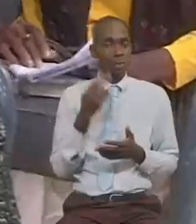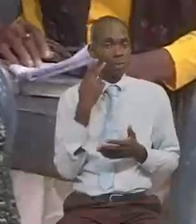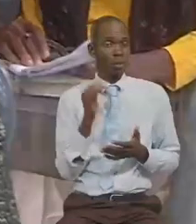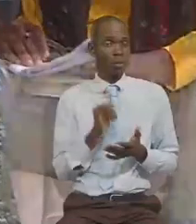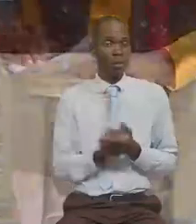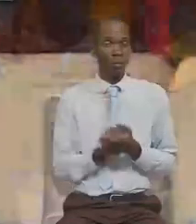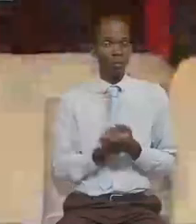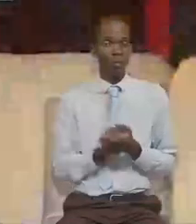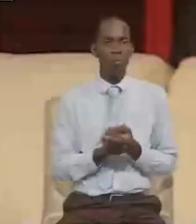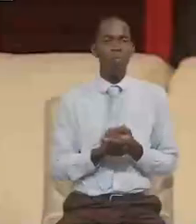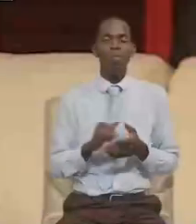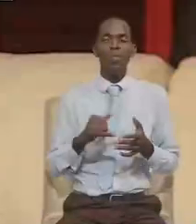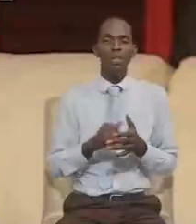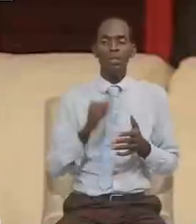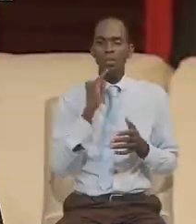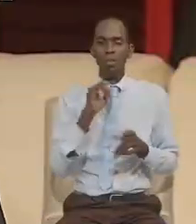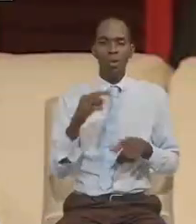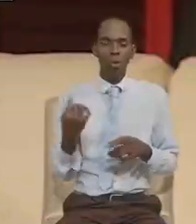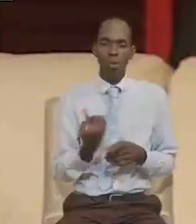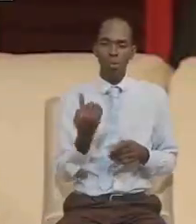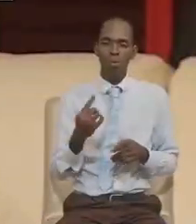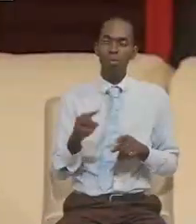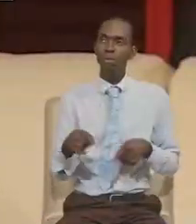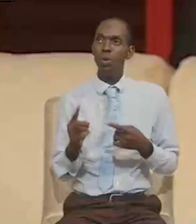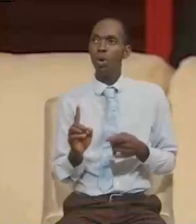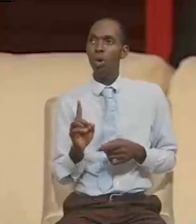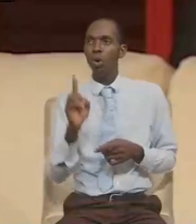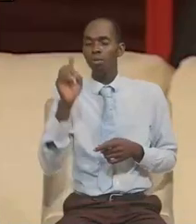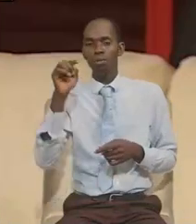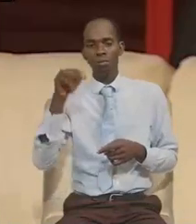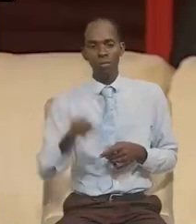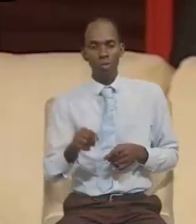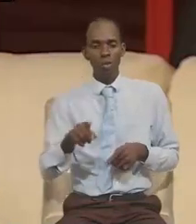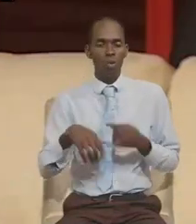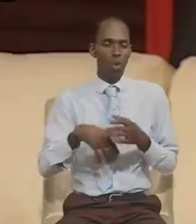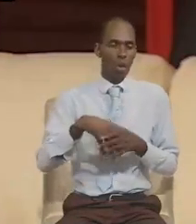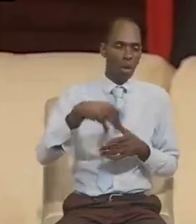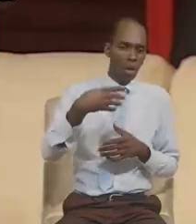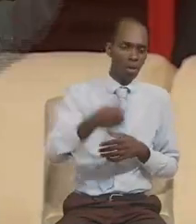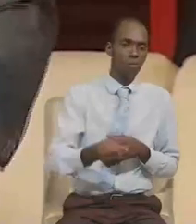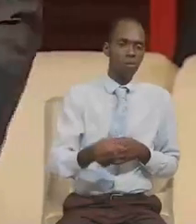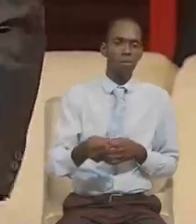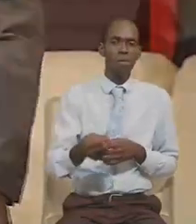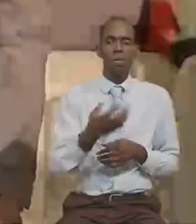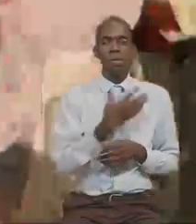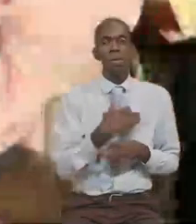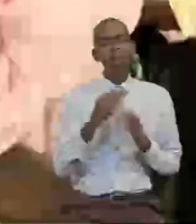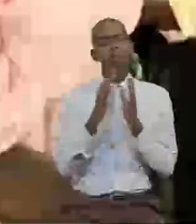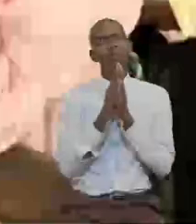Il vient et il sort hors du cercle. Écrit, Seigneur,